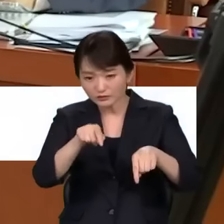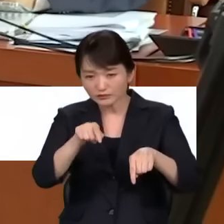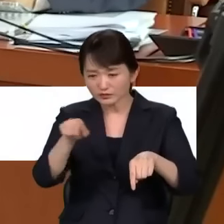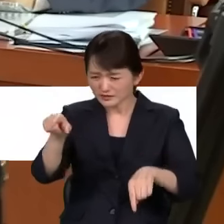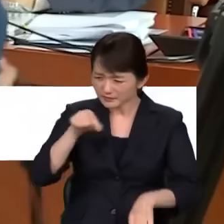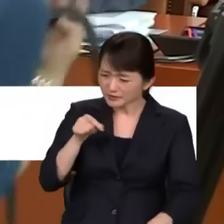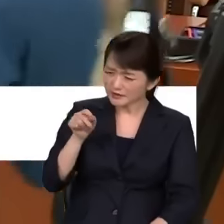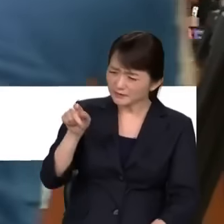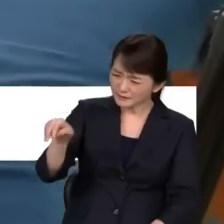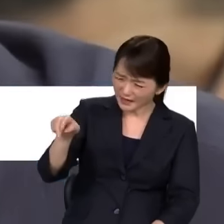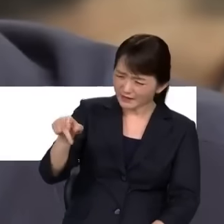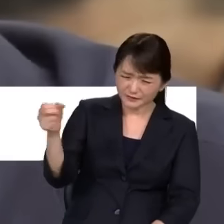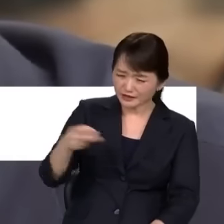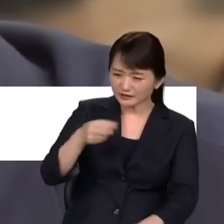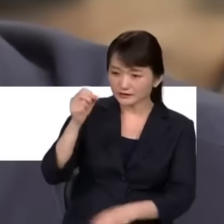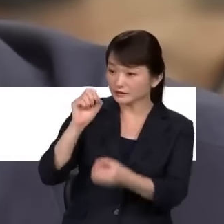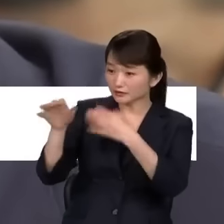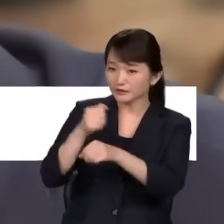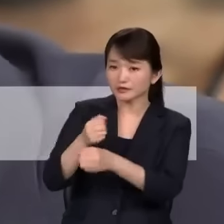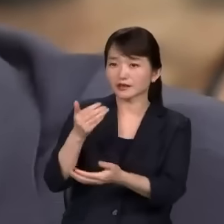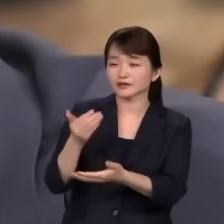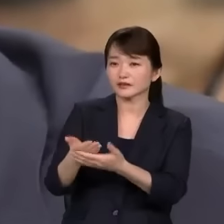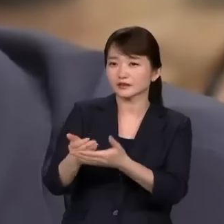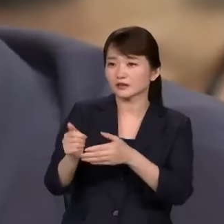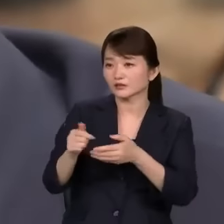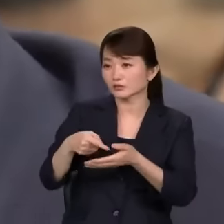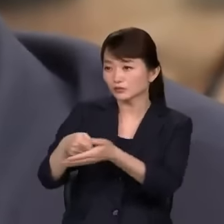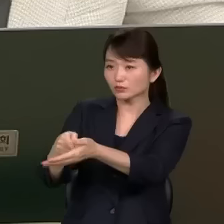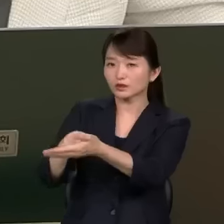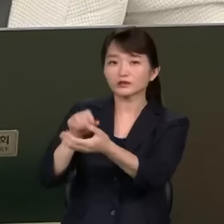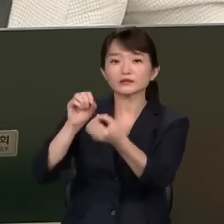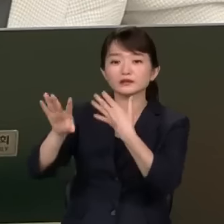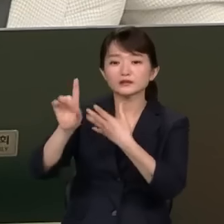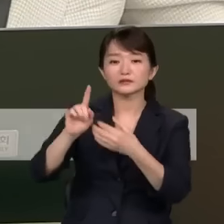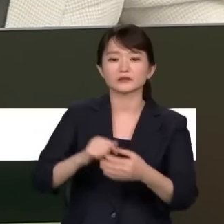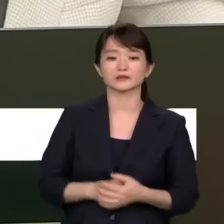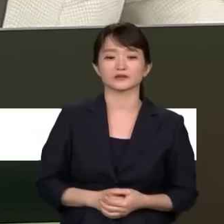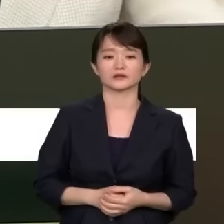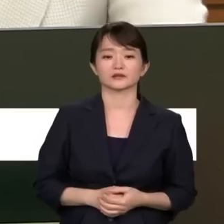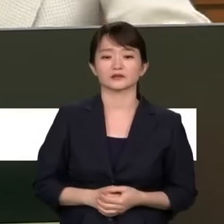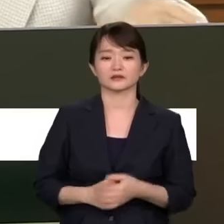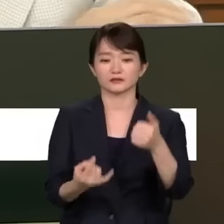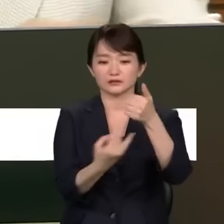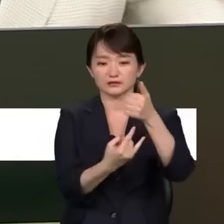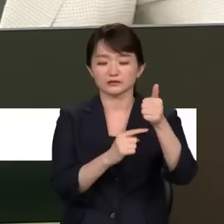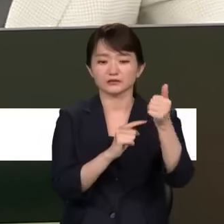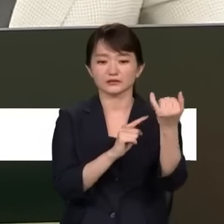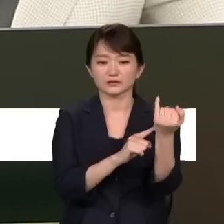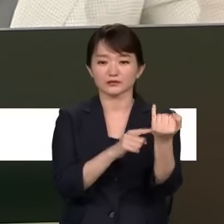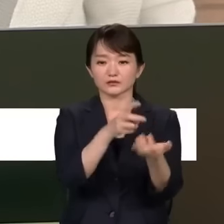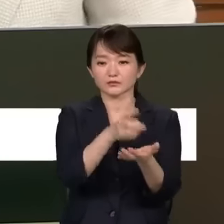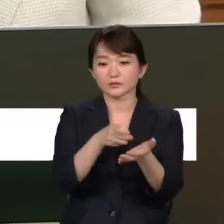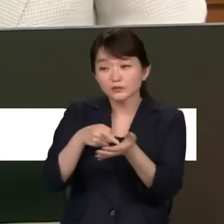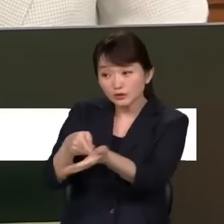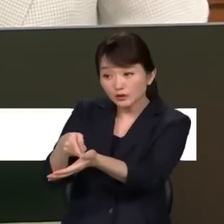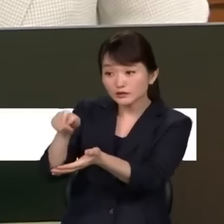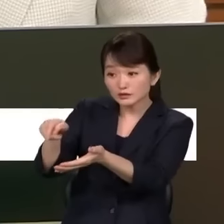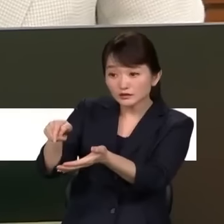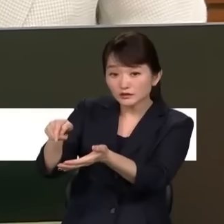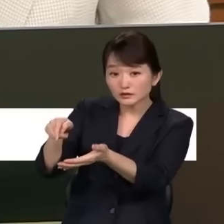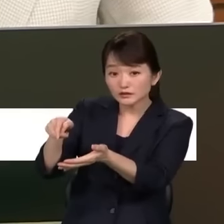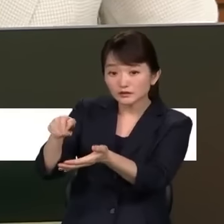거듭 답변을 요구하자 박 장관은 이렇게 대답했습니다. 의원님께서 입법을 해주셔야죠. 그걸 제가